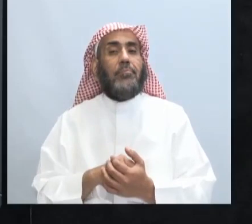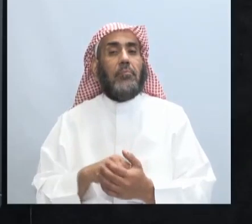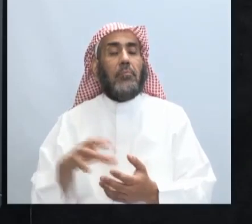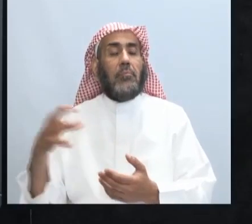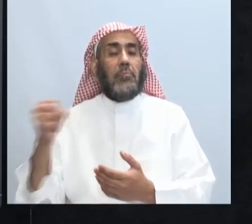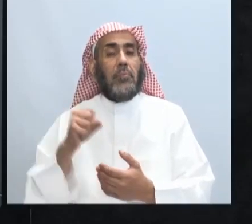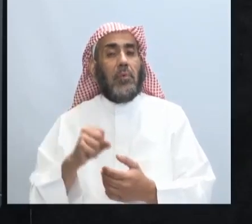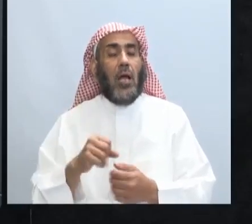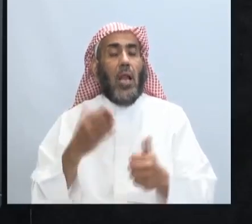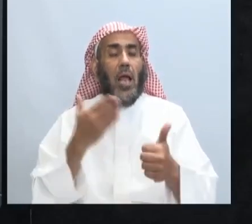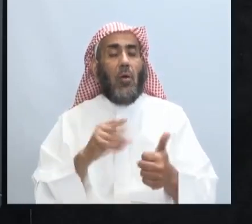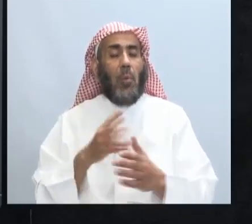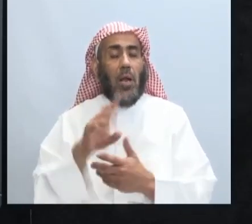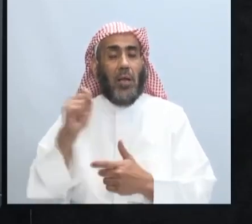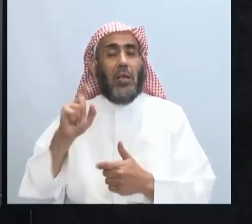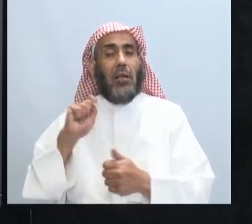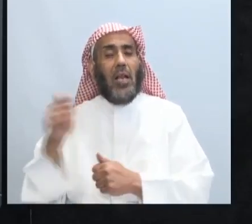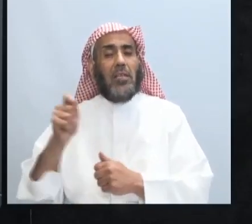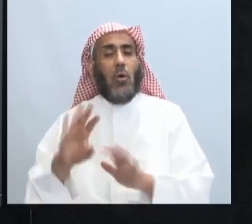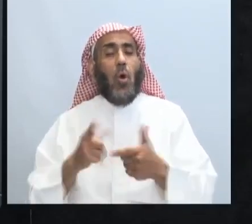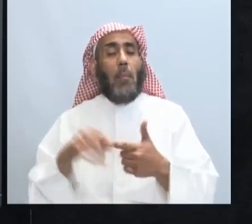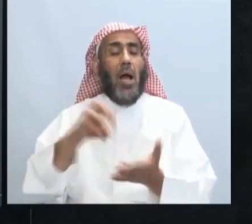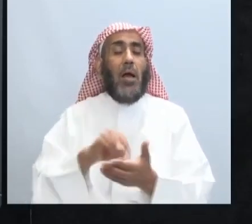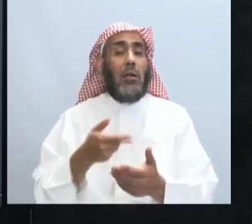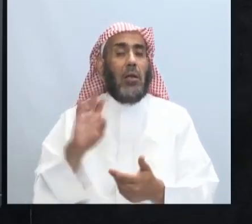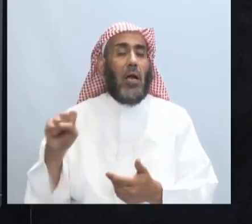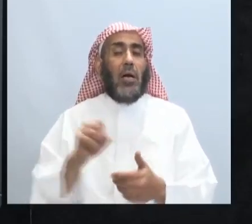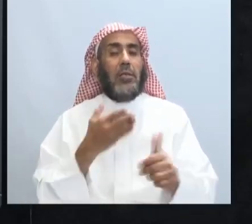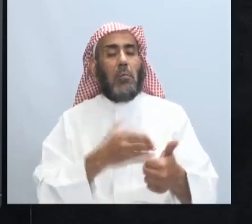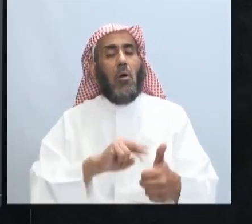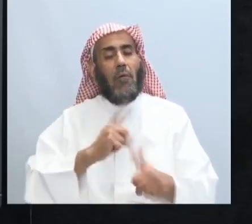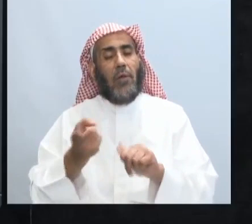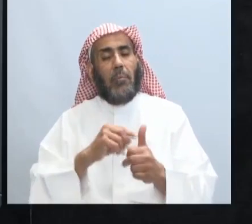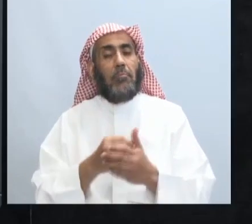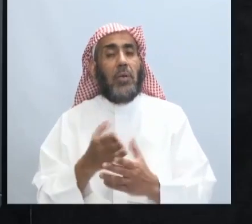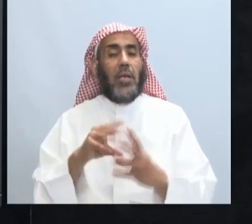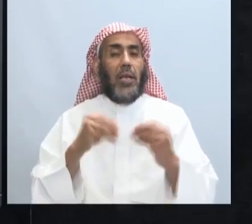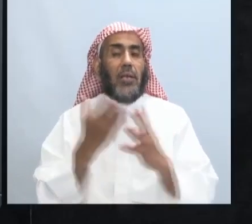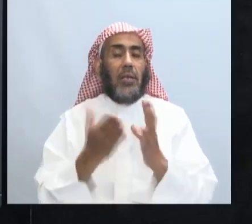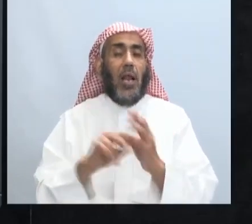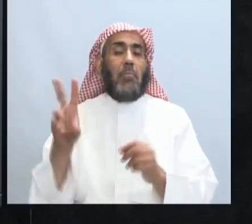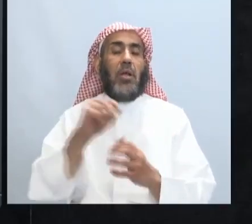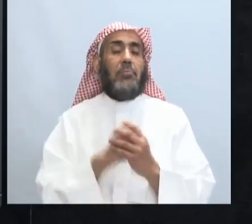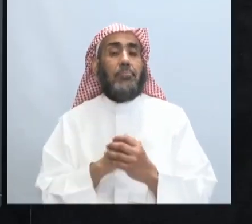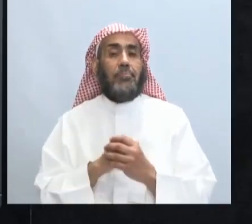محل الحق العيني الاصلي ومحل الحق العيني التبعي ففرق بينه من خلال